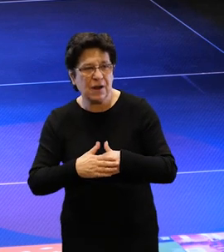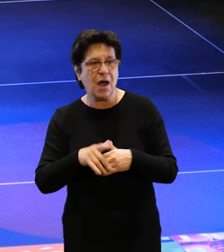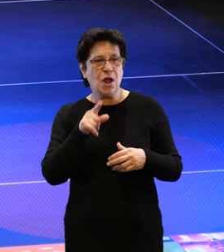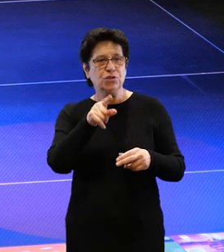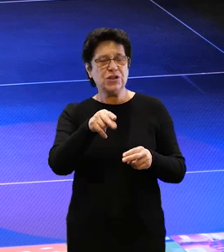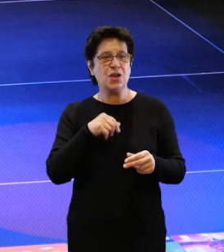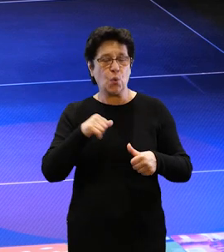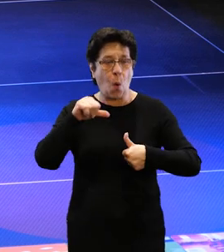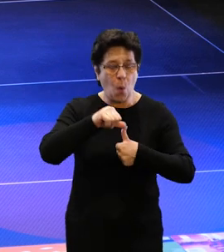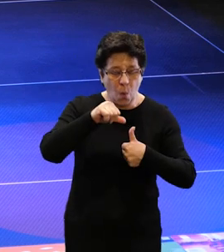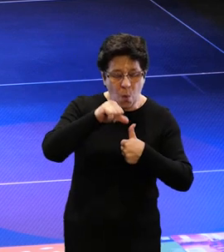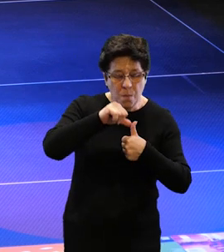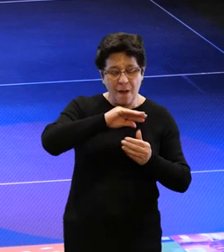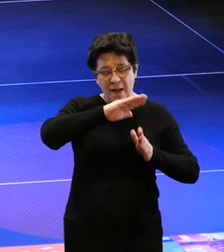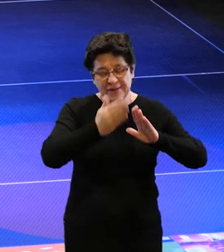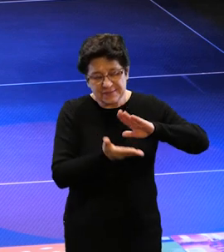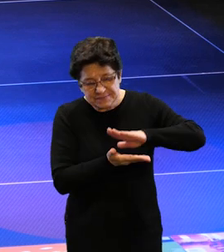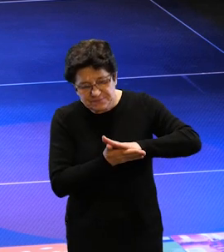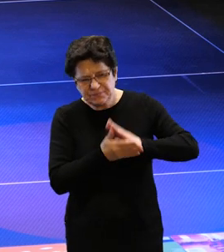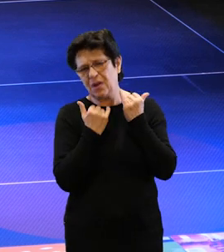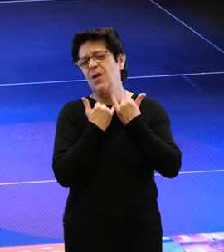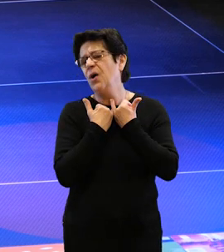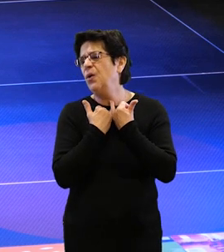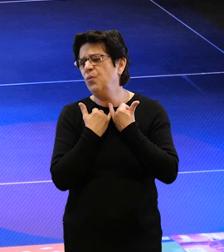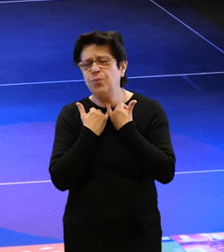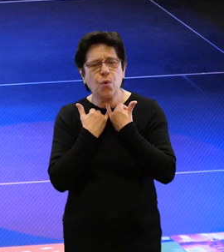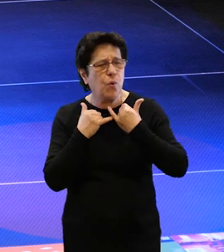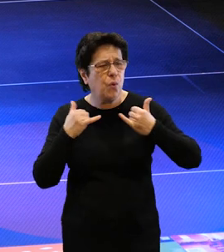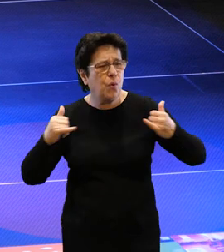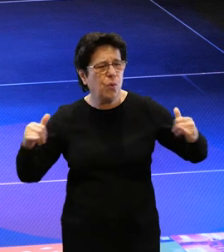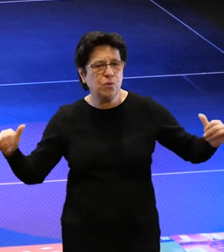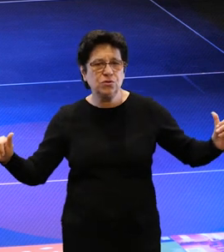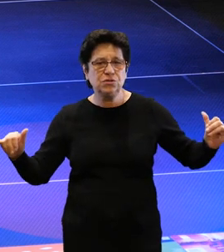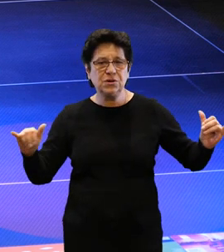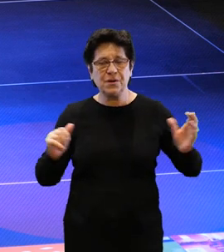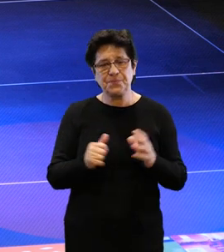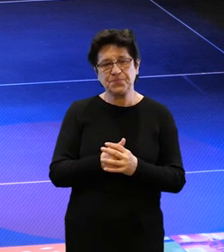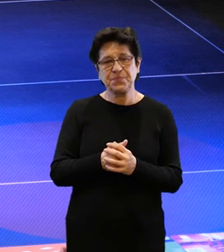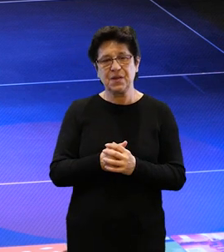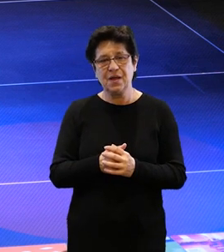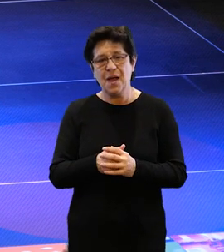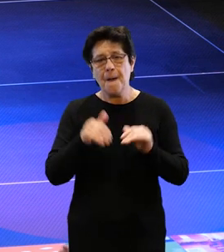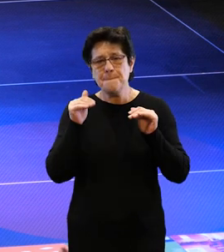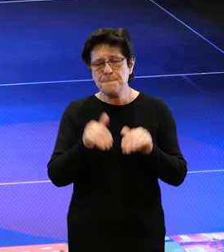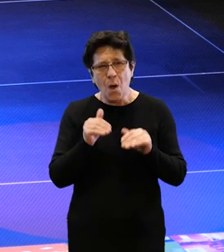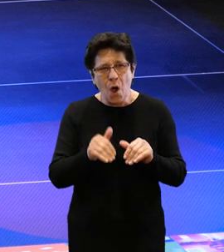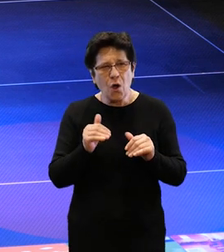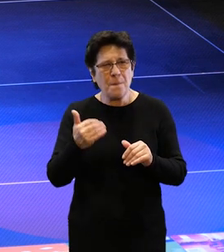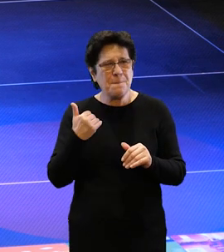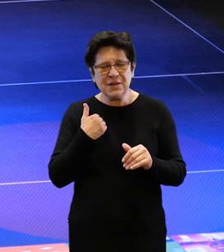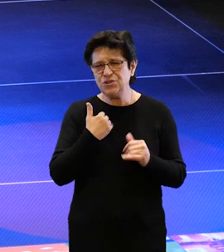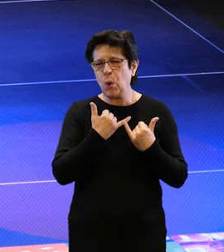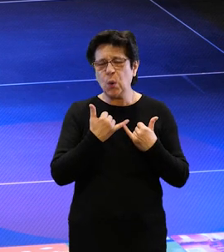gumowe wkładki sznurkowe Żeby nie robiły hałasu na bruku Także naprawdę Podkowy mogą być kanw do